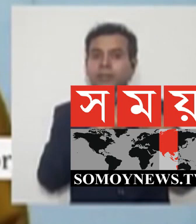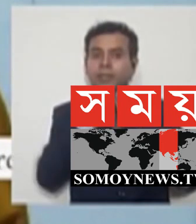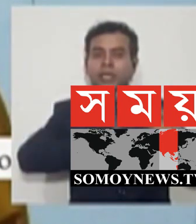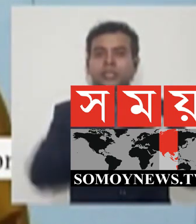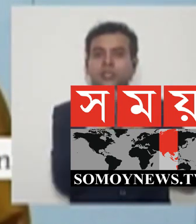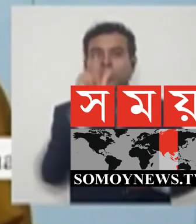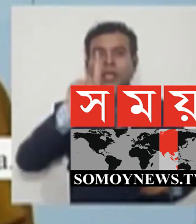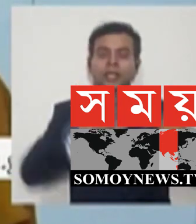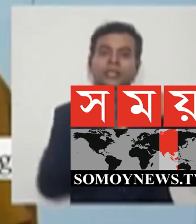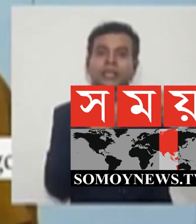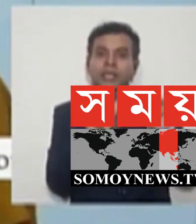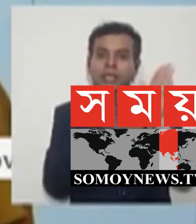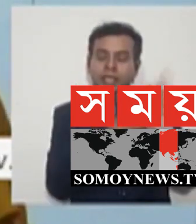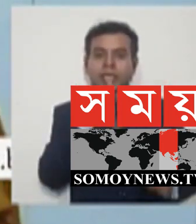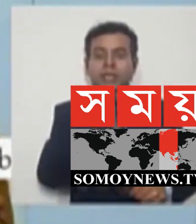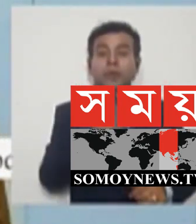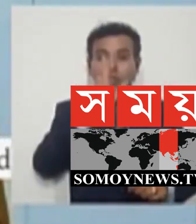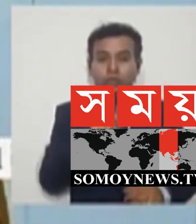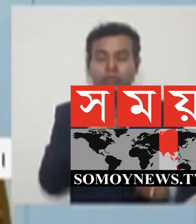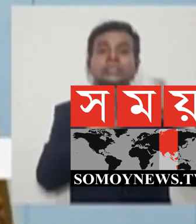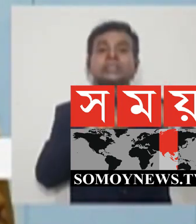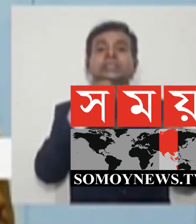বাংলাদেশের কোভিড-19 পরিস্থিতি বর্ণনার আগে